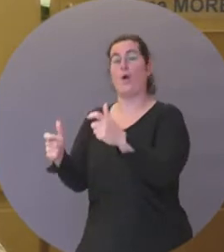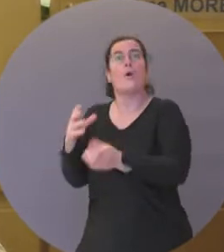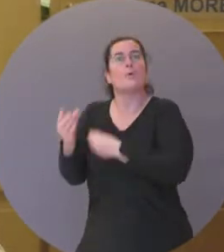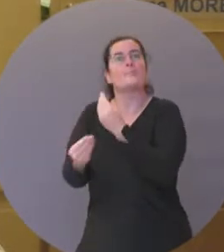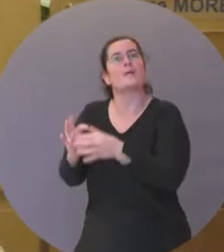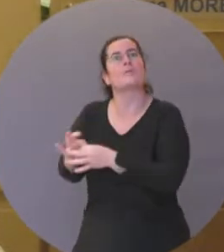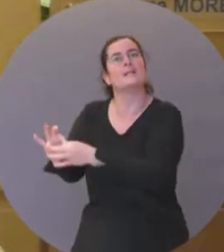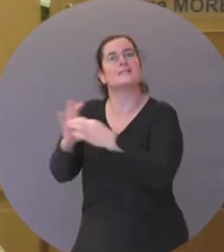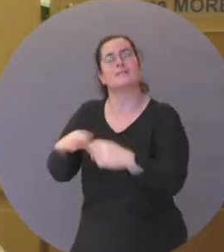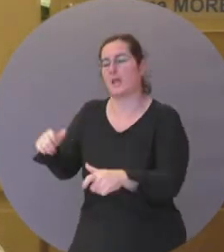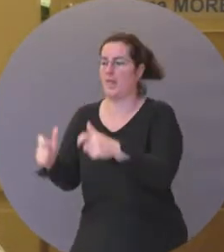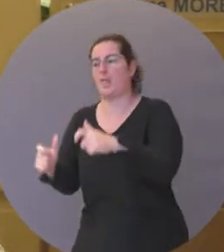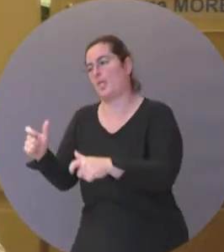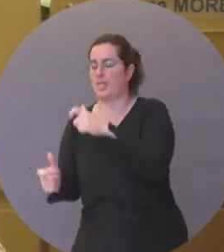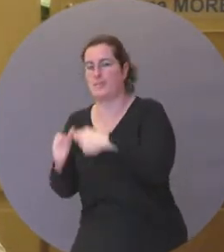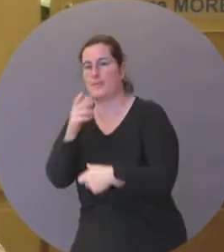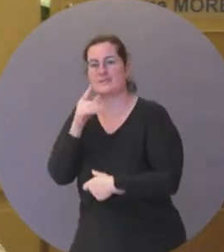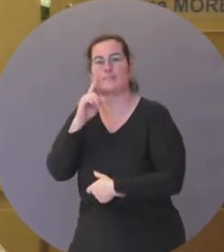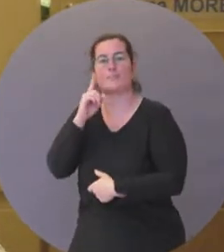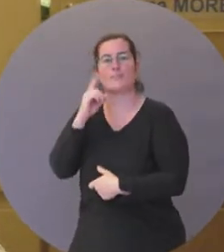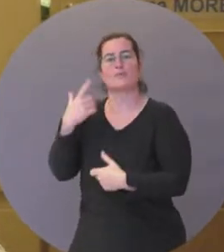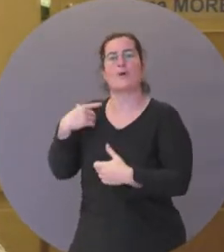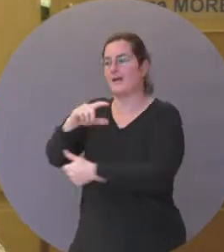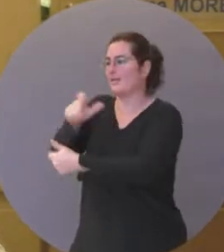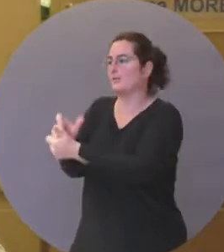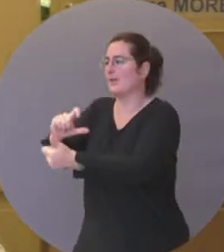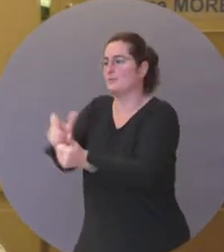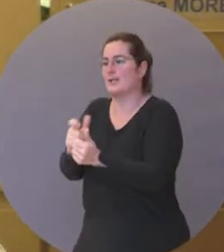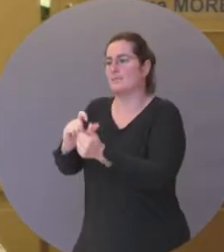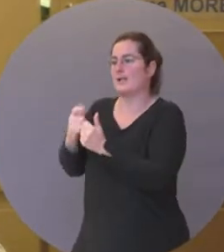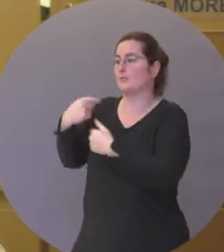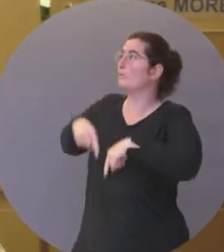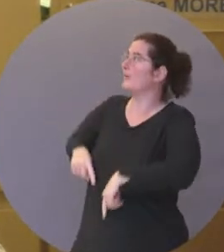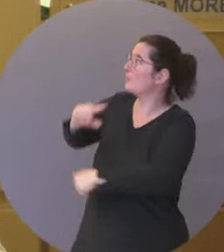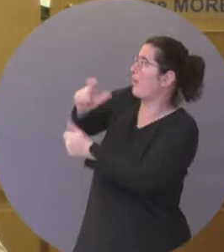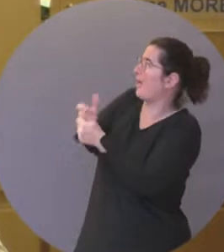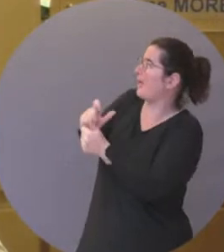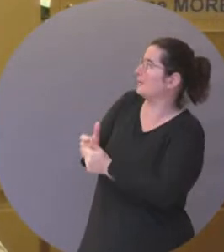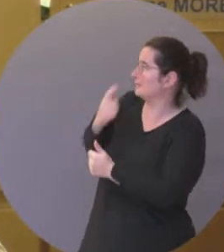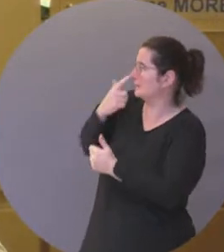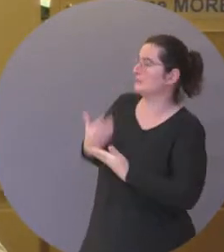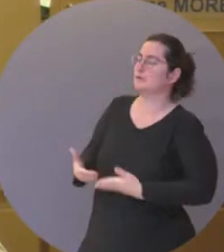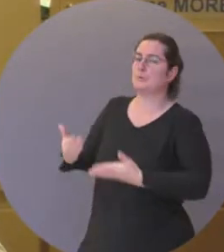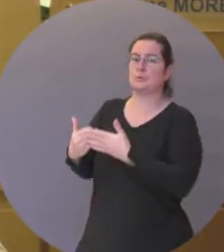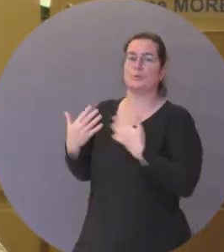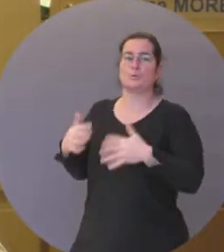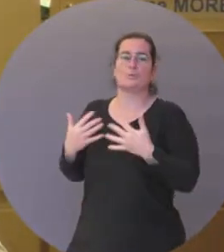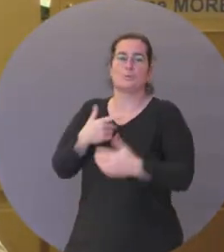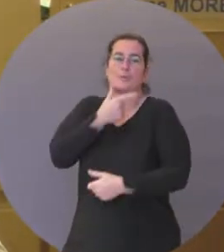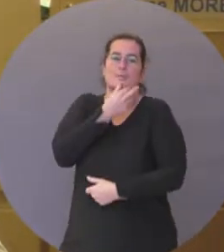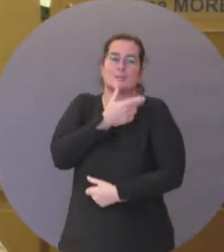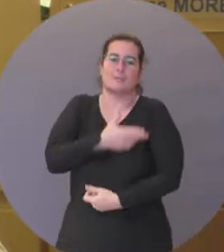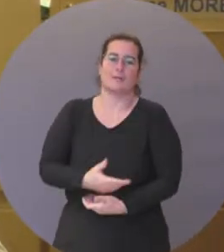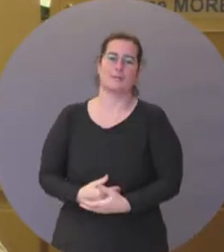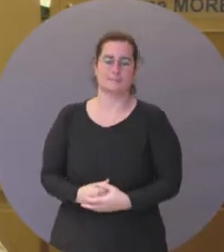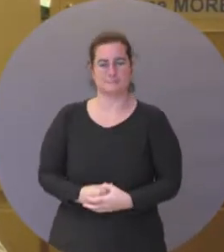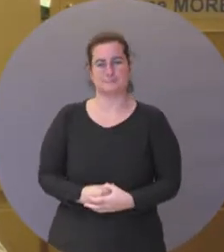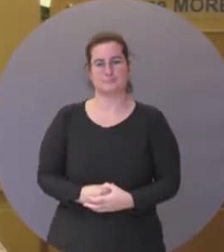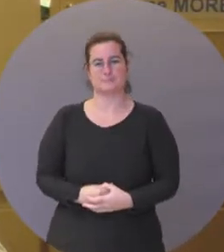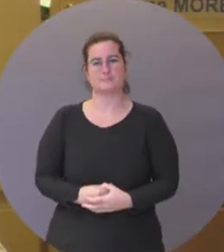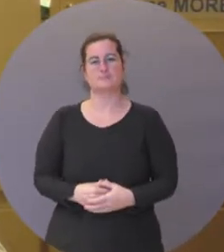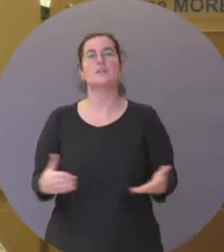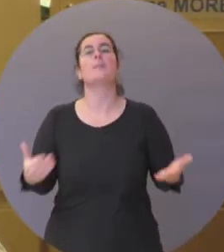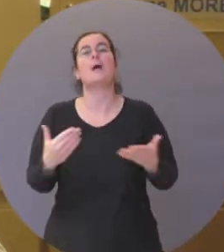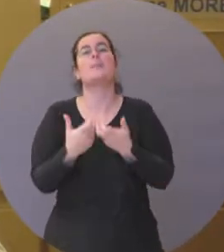assumer parce que les mises sous tutelles massives feraient des ordres des GF révalués en dessous de l'inflation quand elle n'est pas